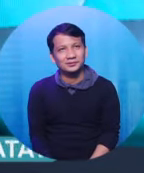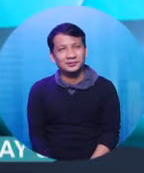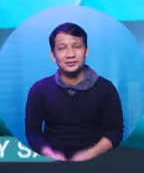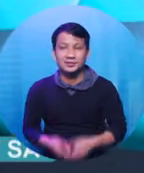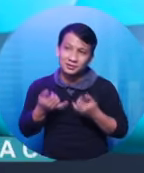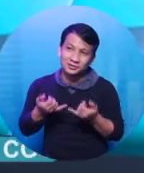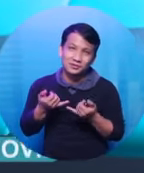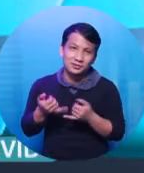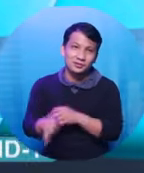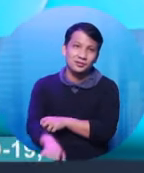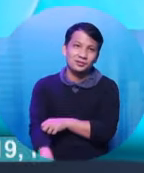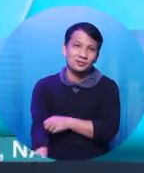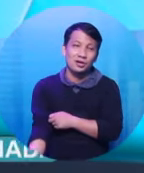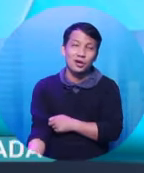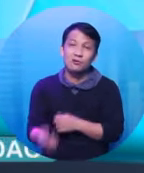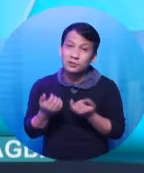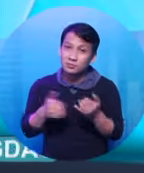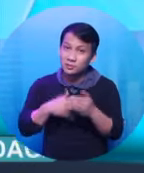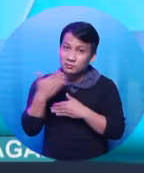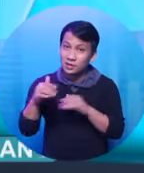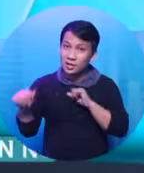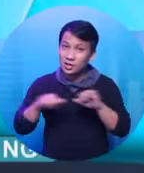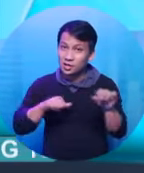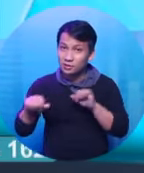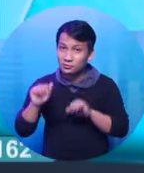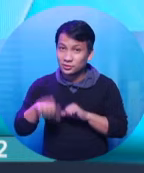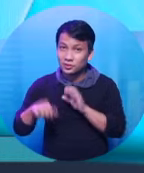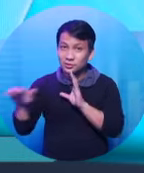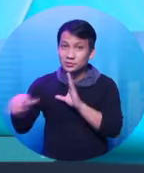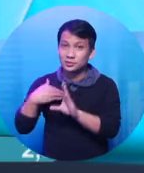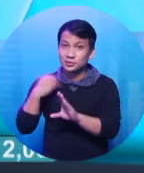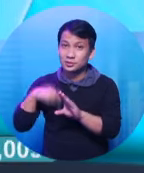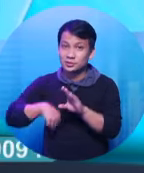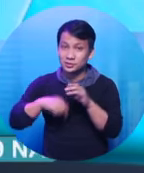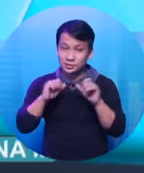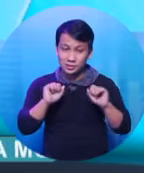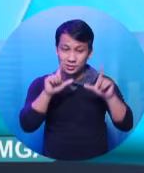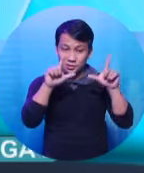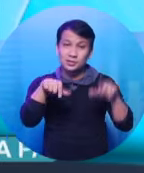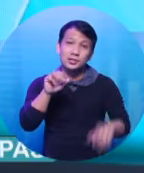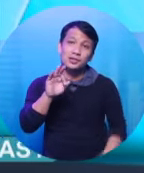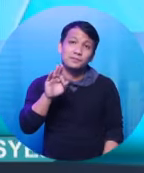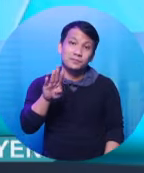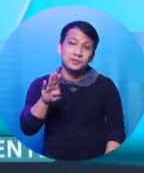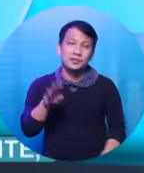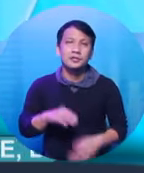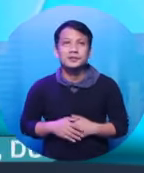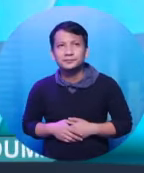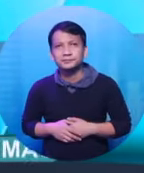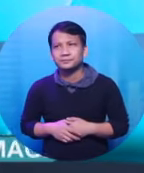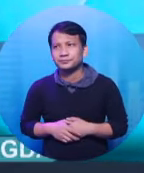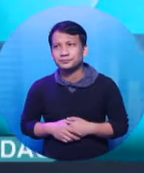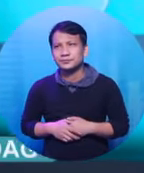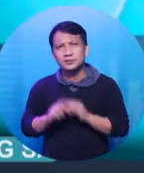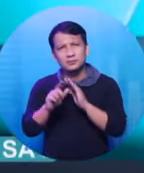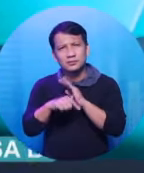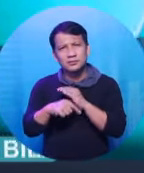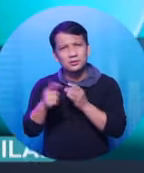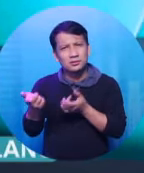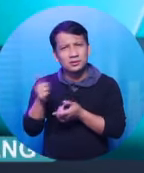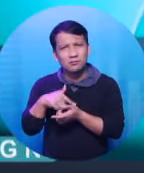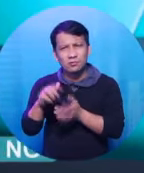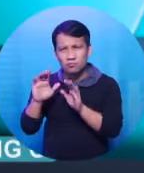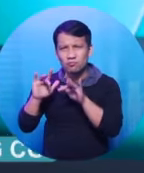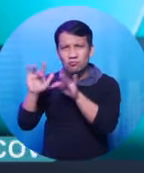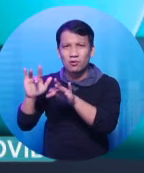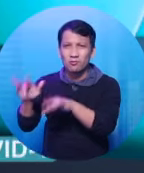Dito na po tayo sa ating segment na kung saan action na agad ang mga itinatag sa Rapid Tulfo in Action Facebook page. Kalunos-lunos po ang dinanas ng